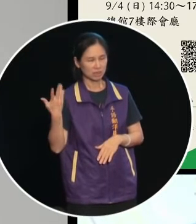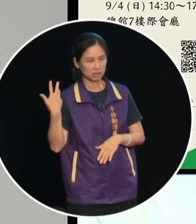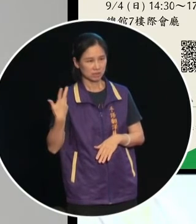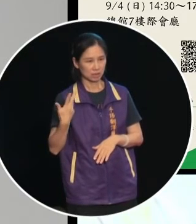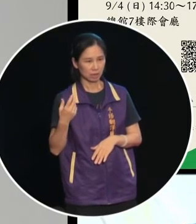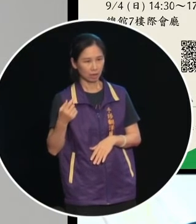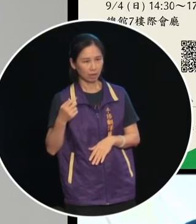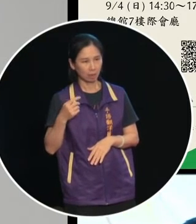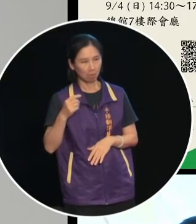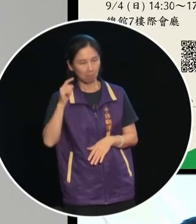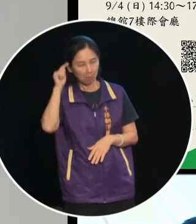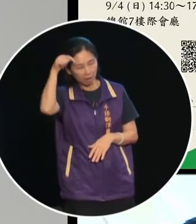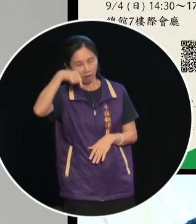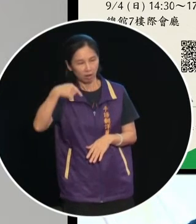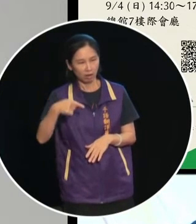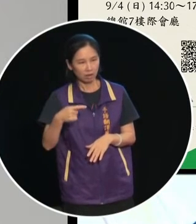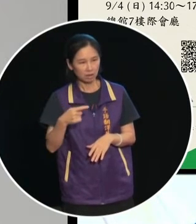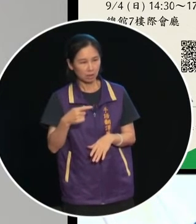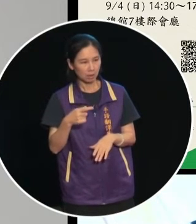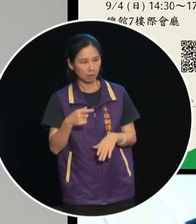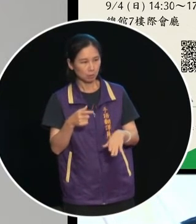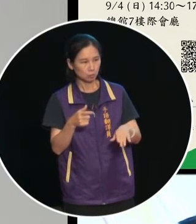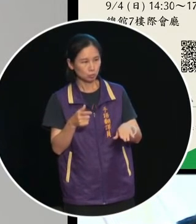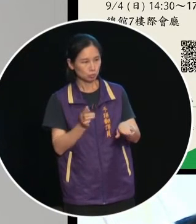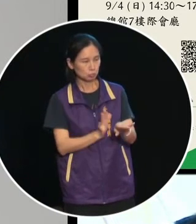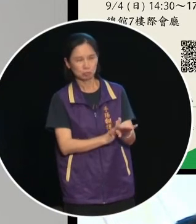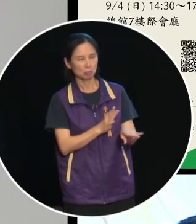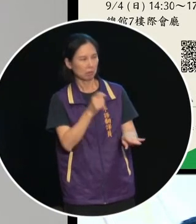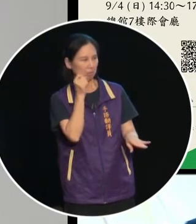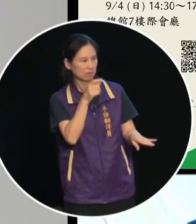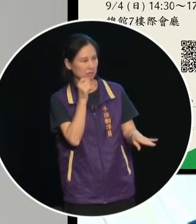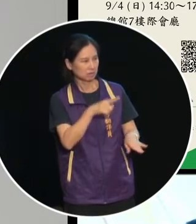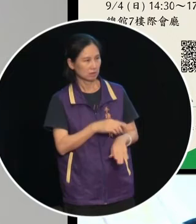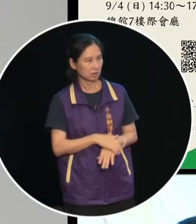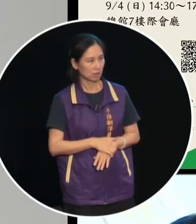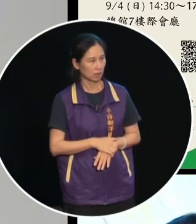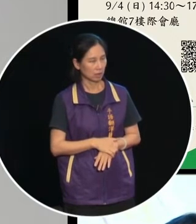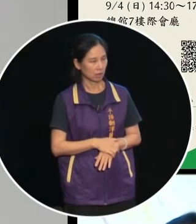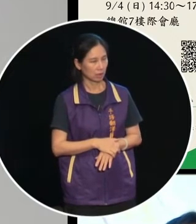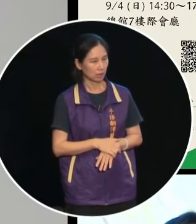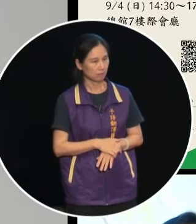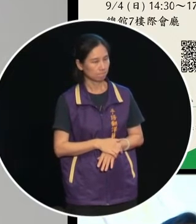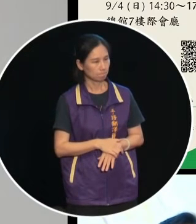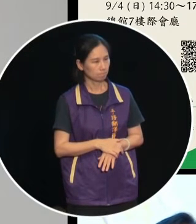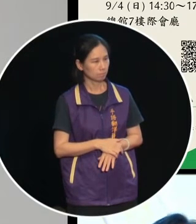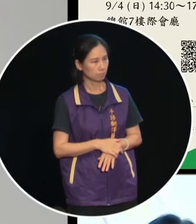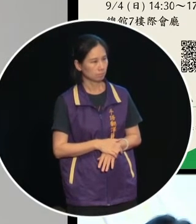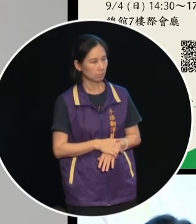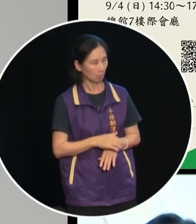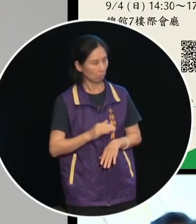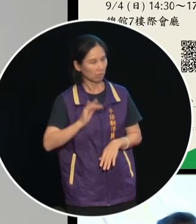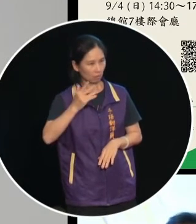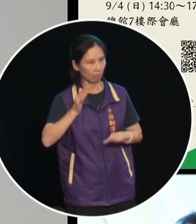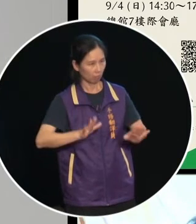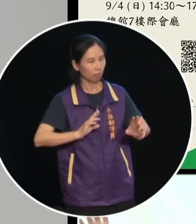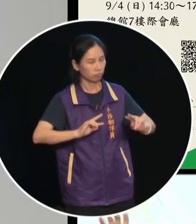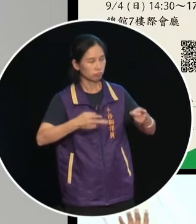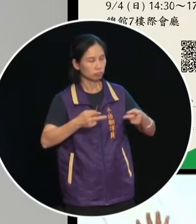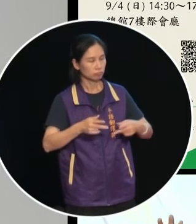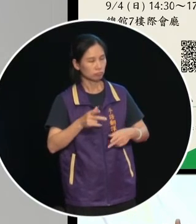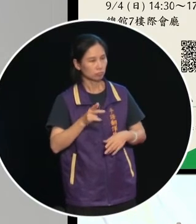喜欢台湾，左派进步派不喜欢台湾，喜欢中国。不过这个也是慢慢改变，因为这个部